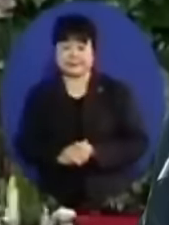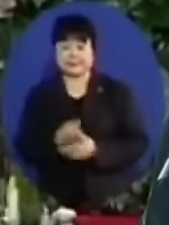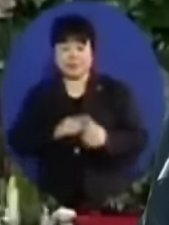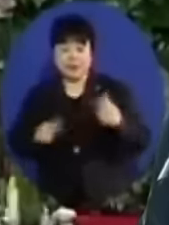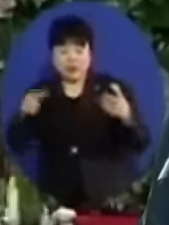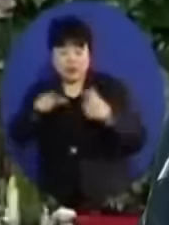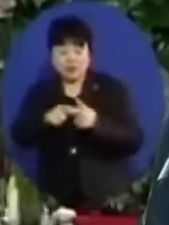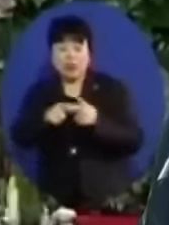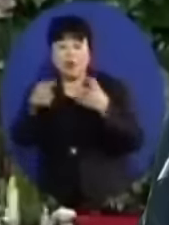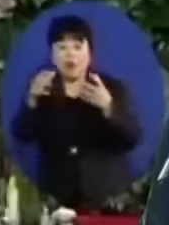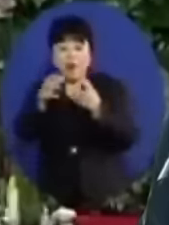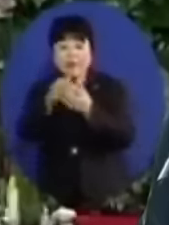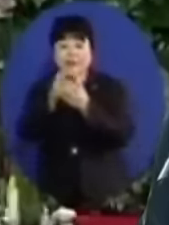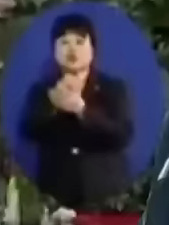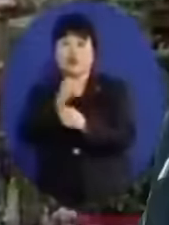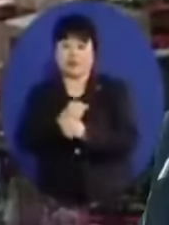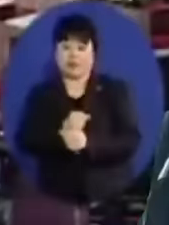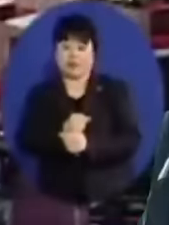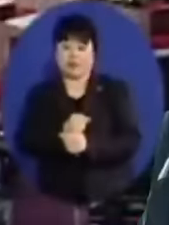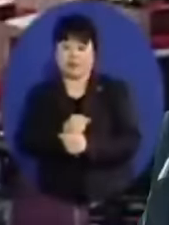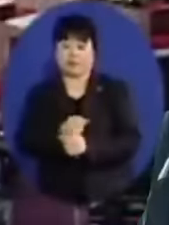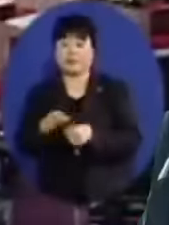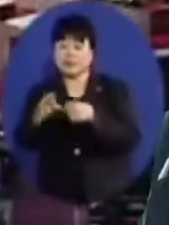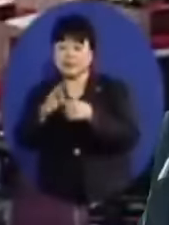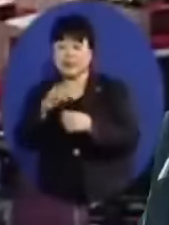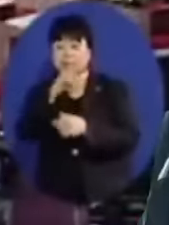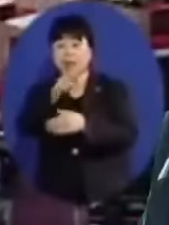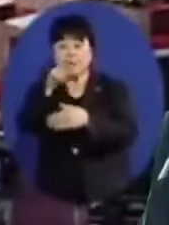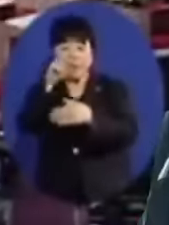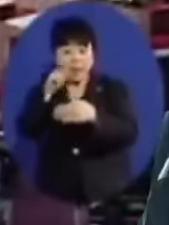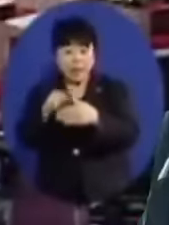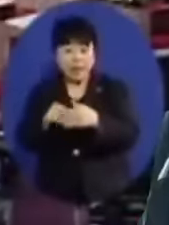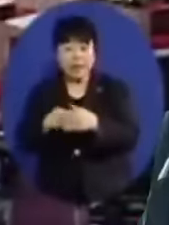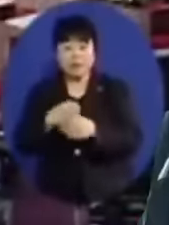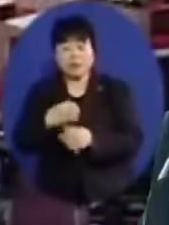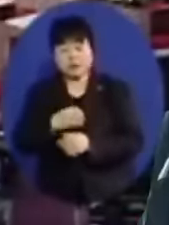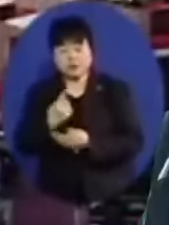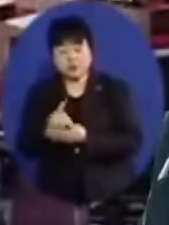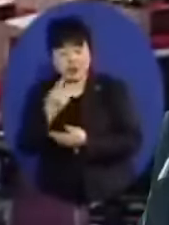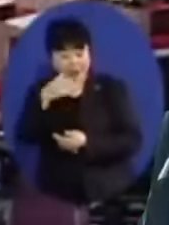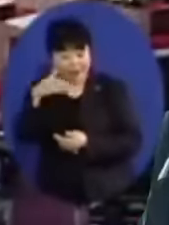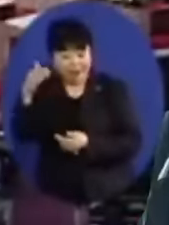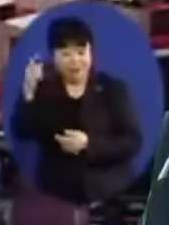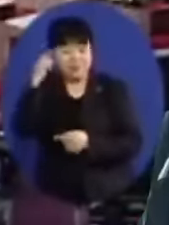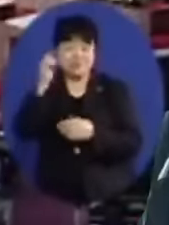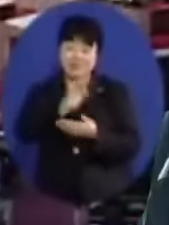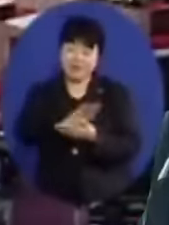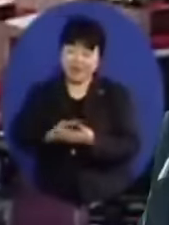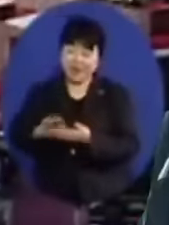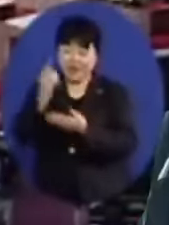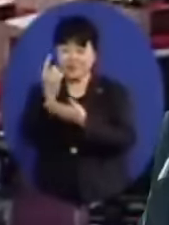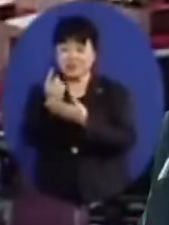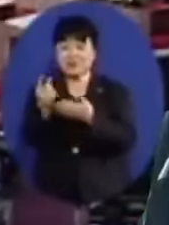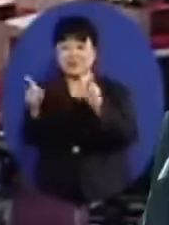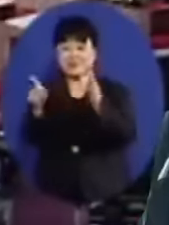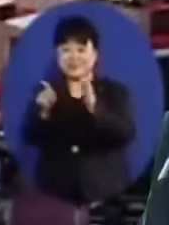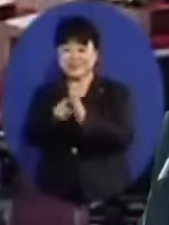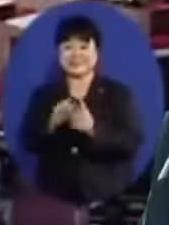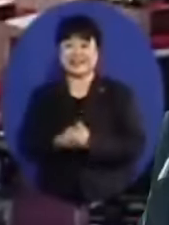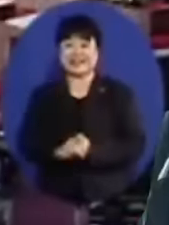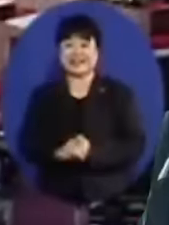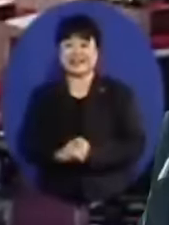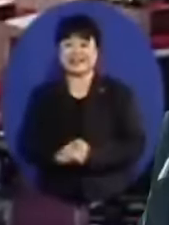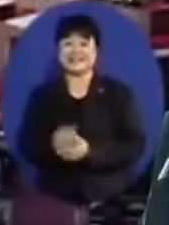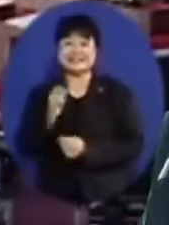더불어서 기도하라는 것입니다. 그렇게 하면 마음속에 염려 근심이 떠나가고 평안이 다가오는 것입니다.